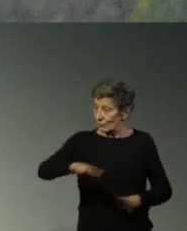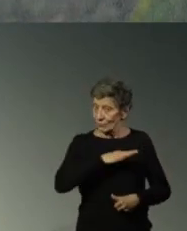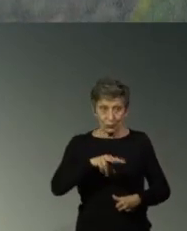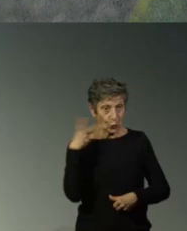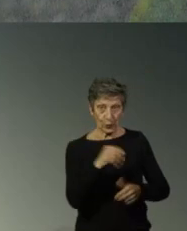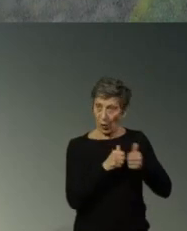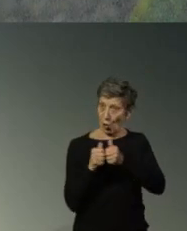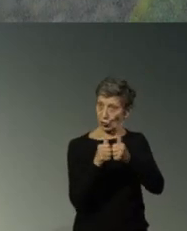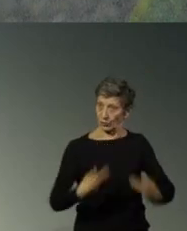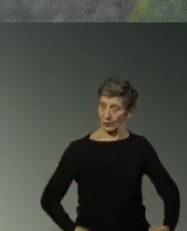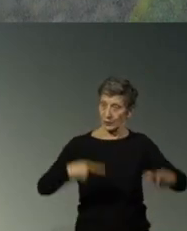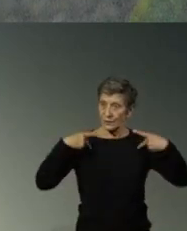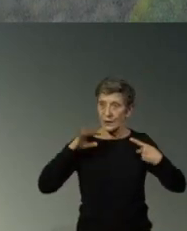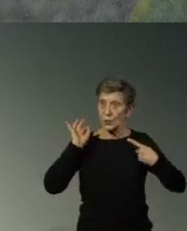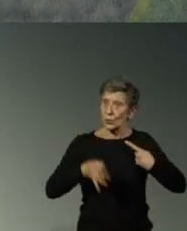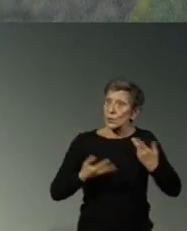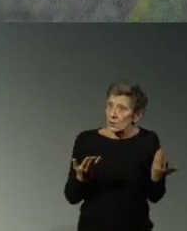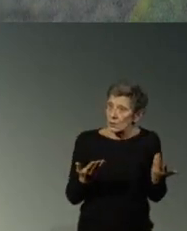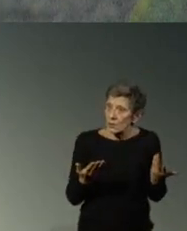déjà énorme, en fait. Et